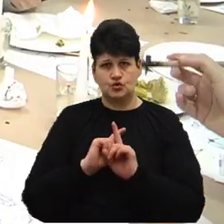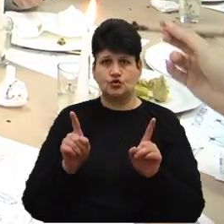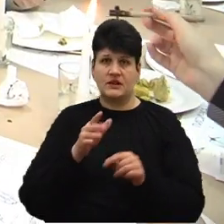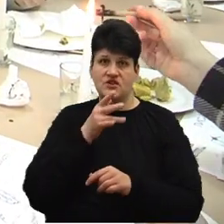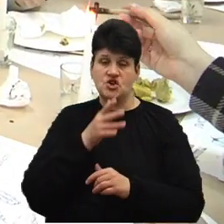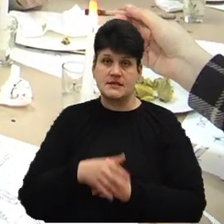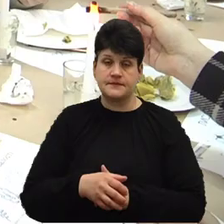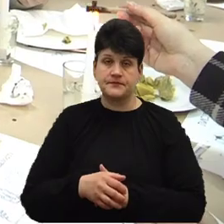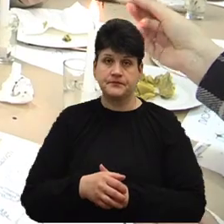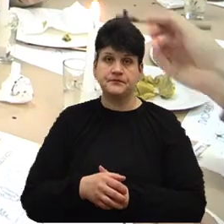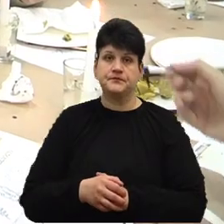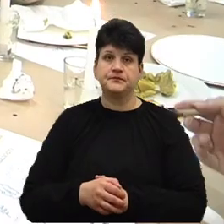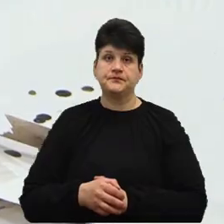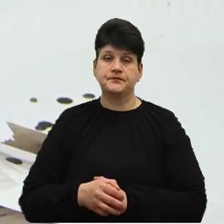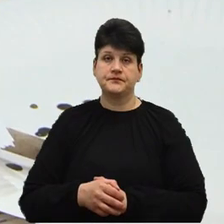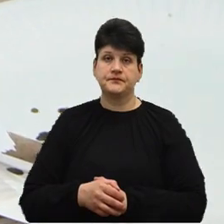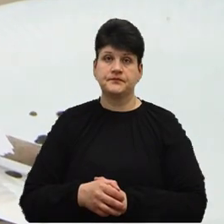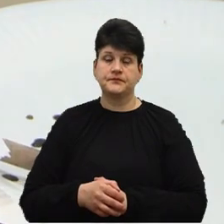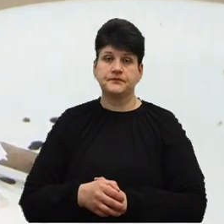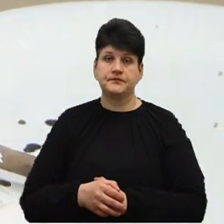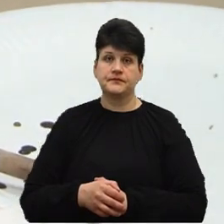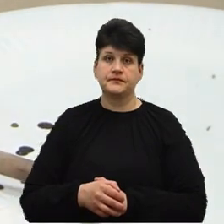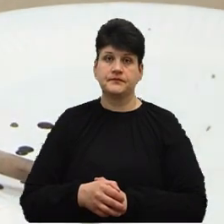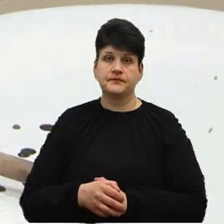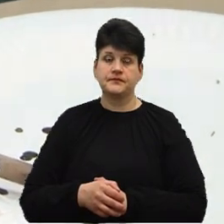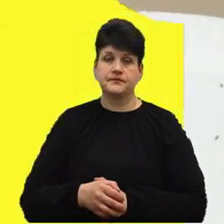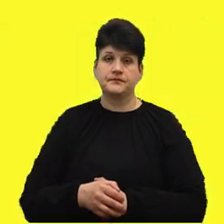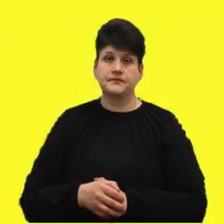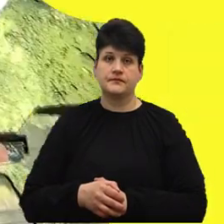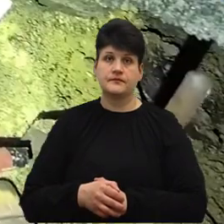час. Людмила Путькалець, Василь Панчук, Суспільне новини, Тернопіль.